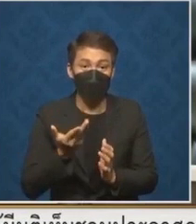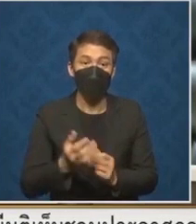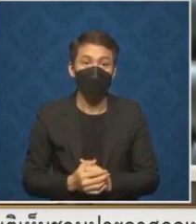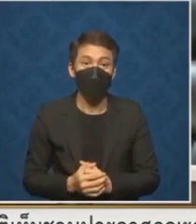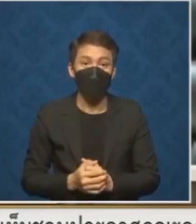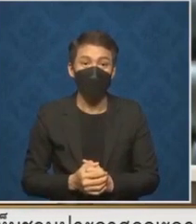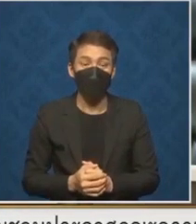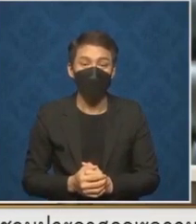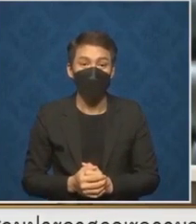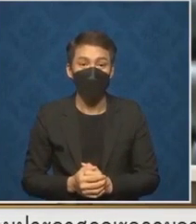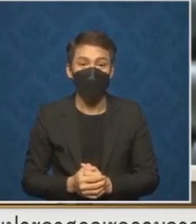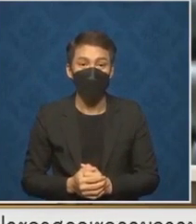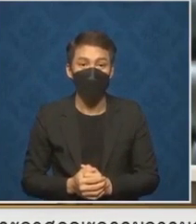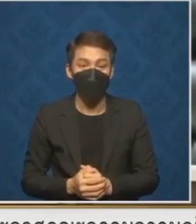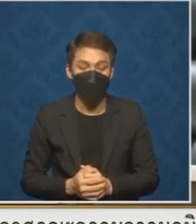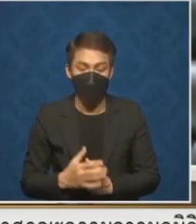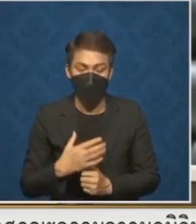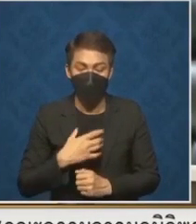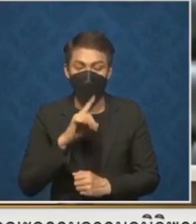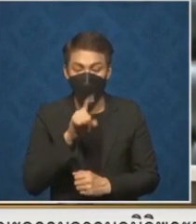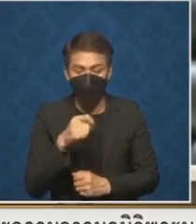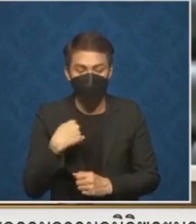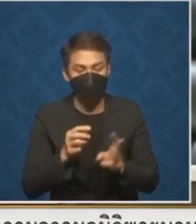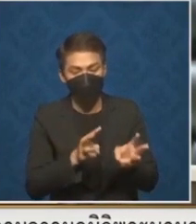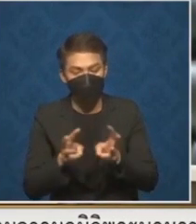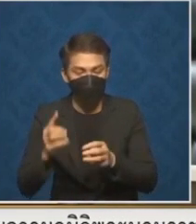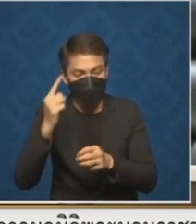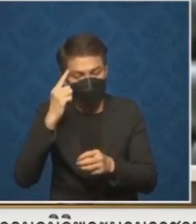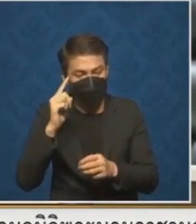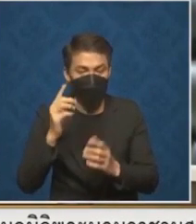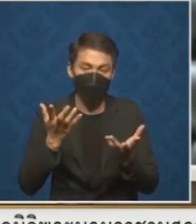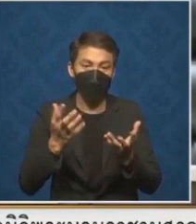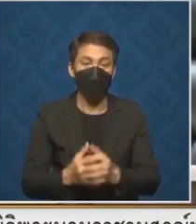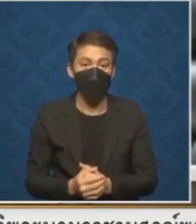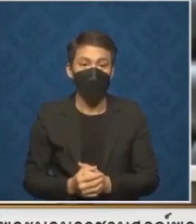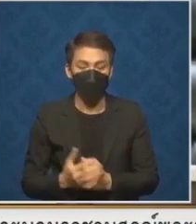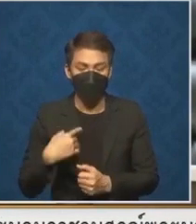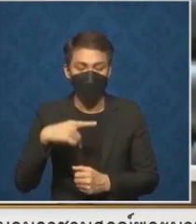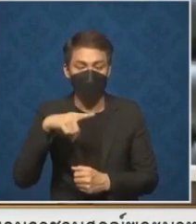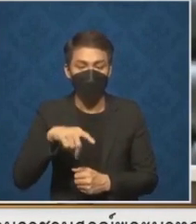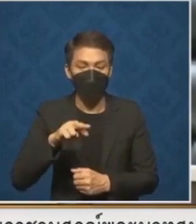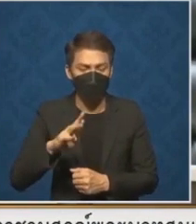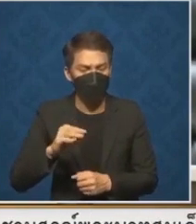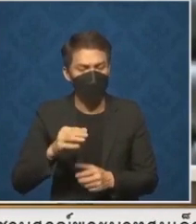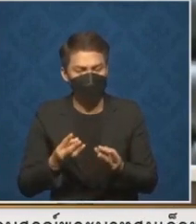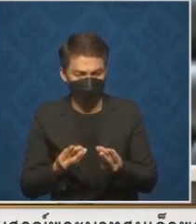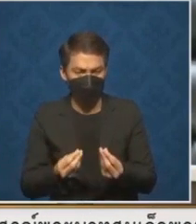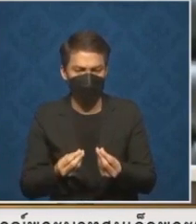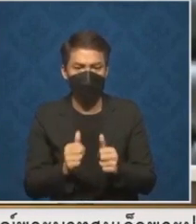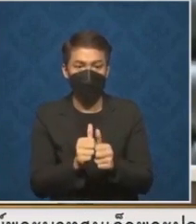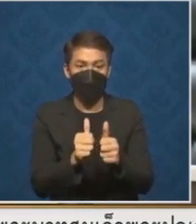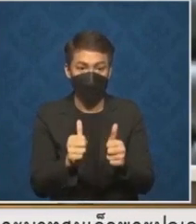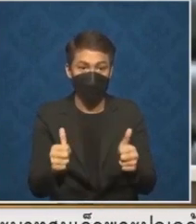ผมไม่ทราบว่ามีวิธีคิดยัไเราเคยมีพรรบอร์ที่ดินที่สวยงามก็คื